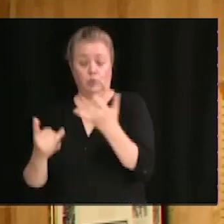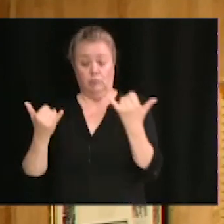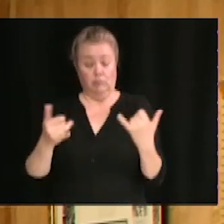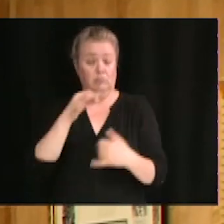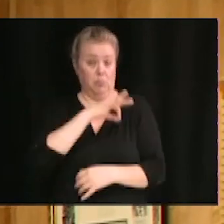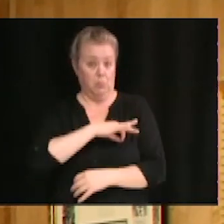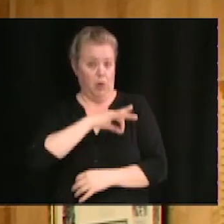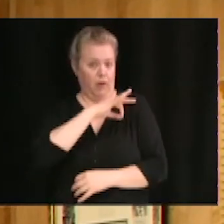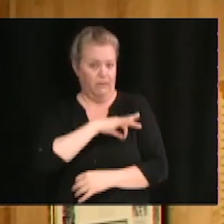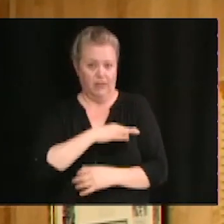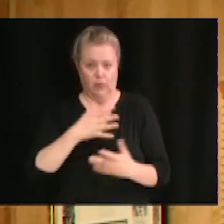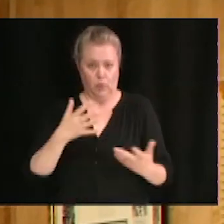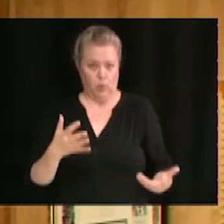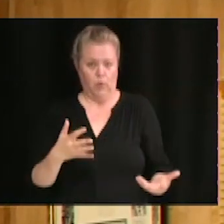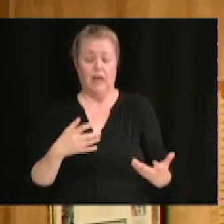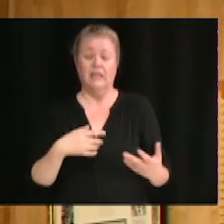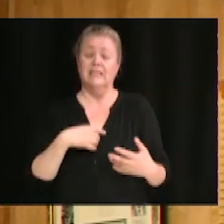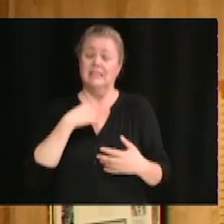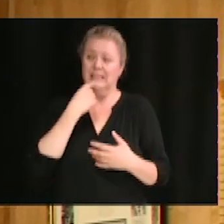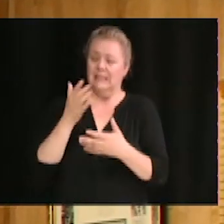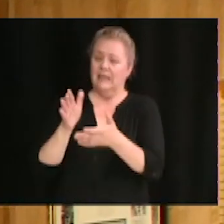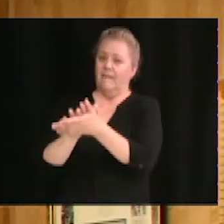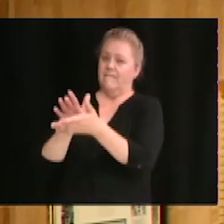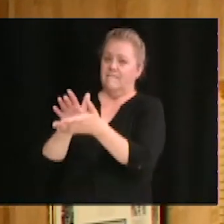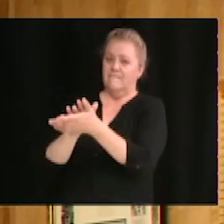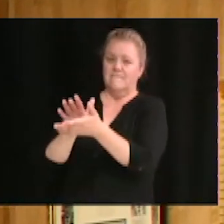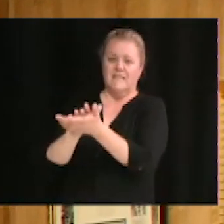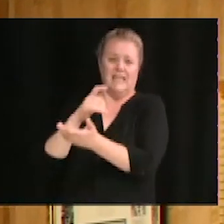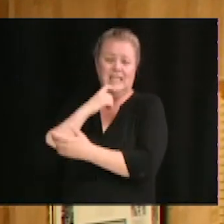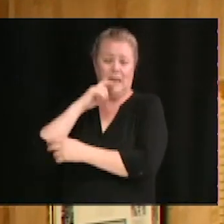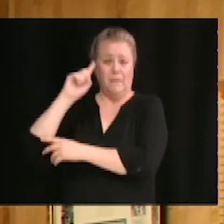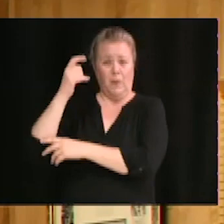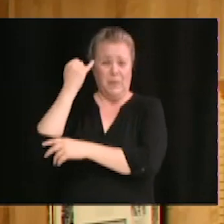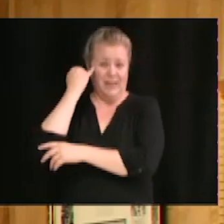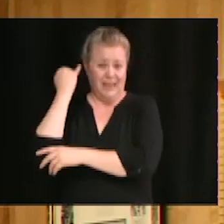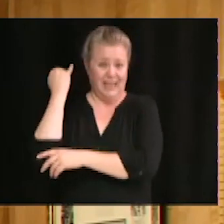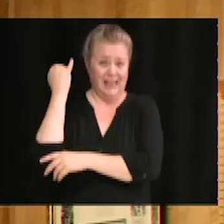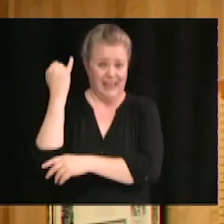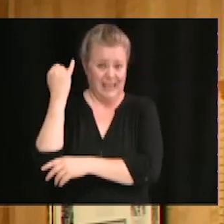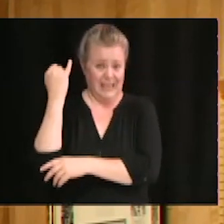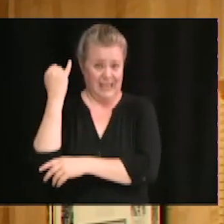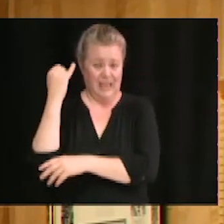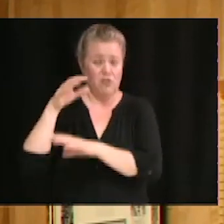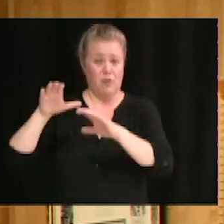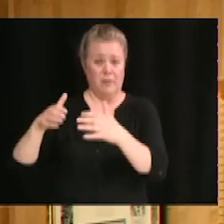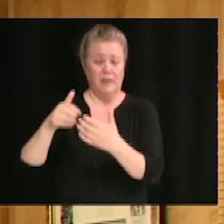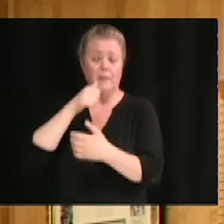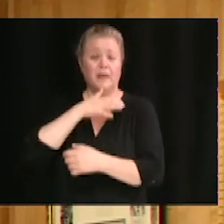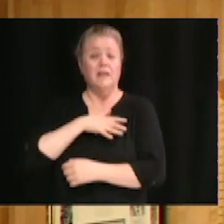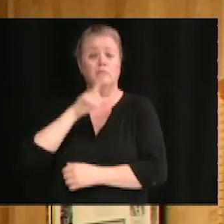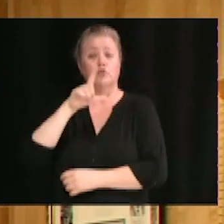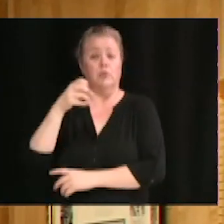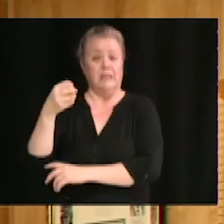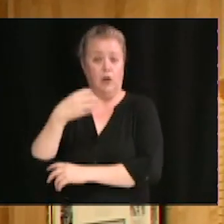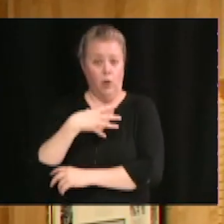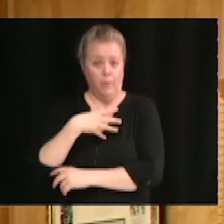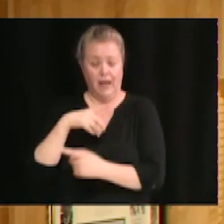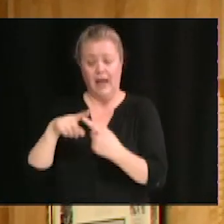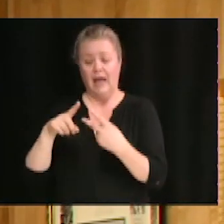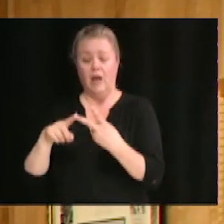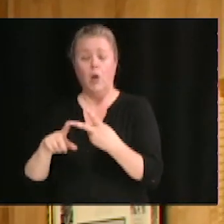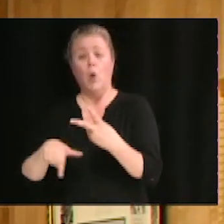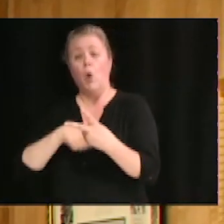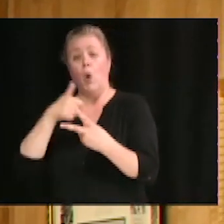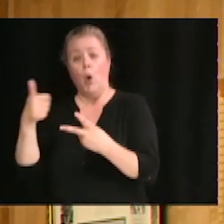pour souligner le formidable travail des pionnières du comité, Mme Josée Leblanc de l'ASSEF et Sylvie Pinard de la Maison des femmes des Bois